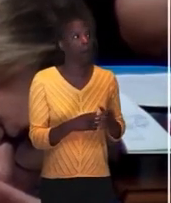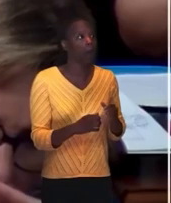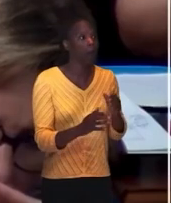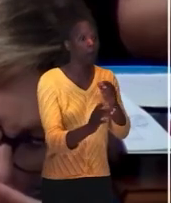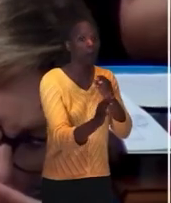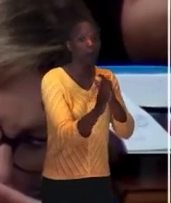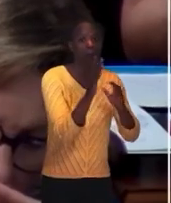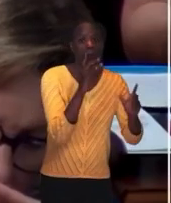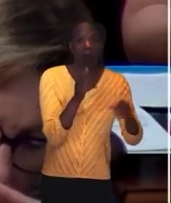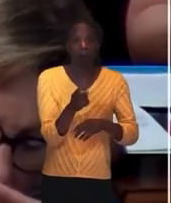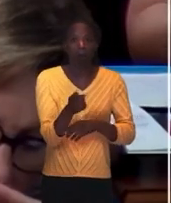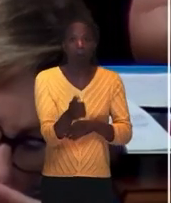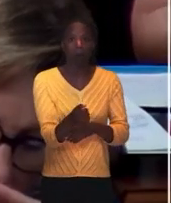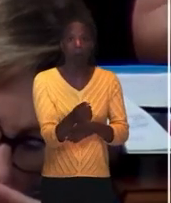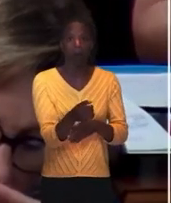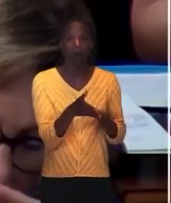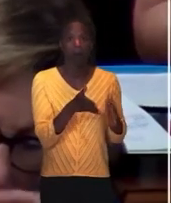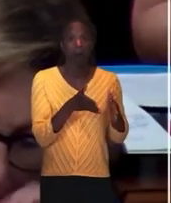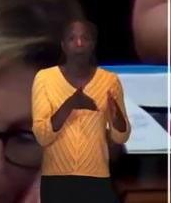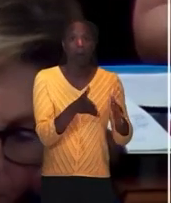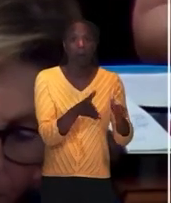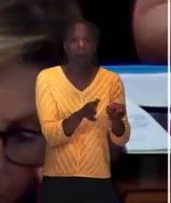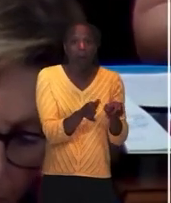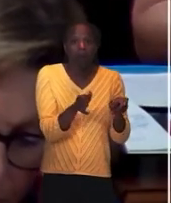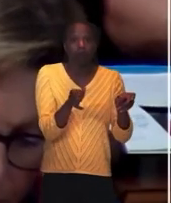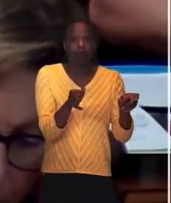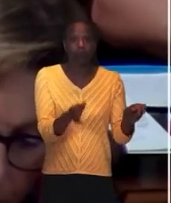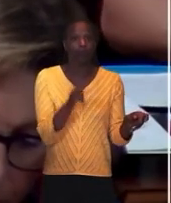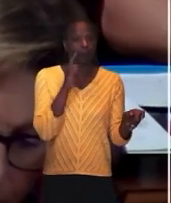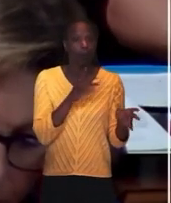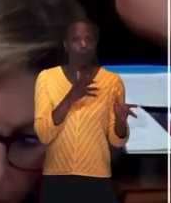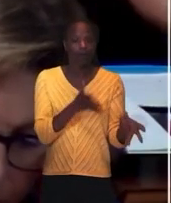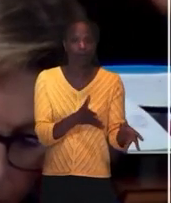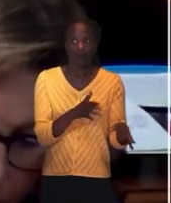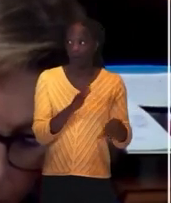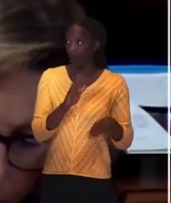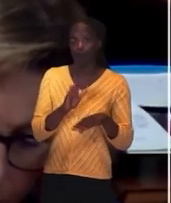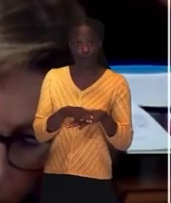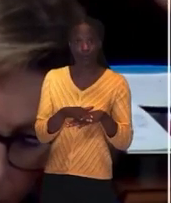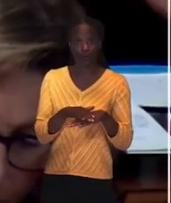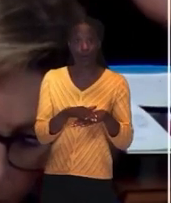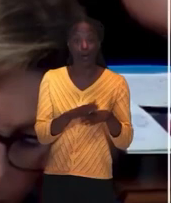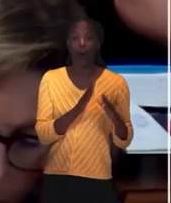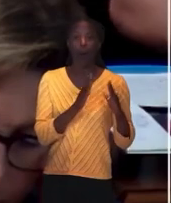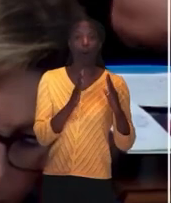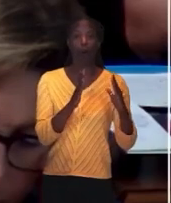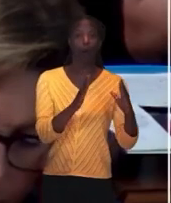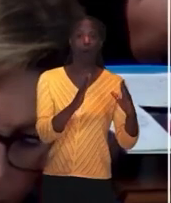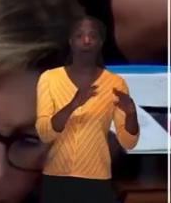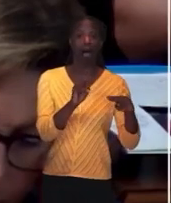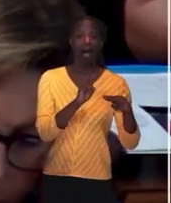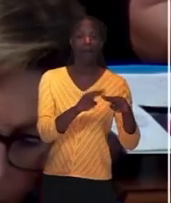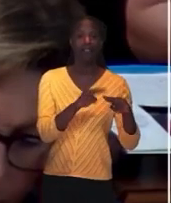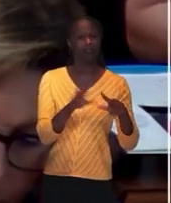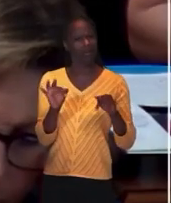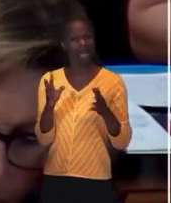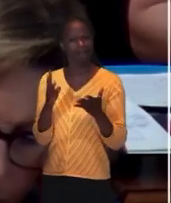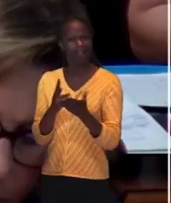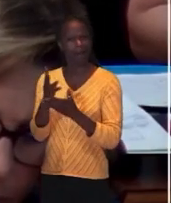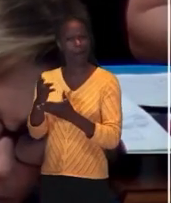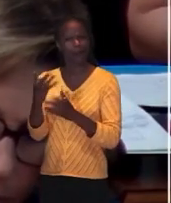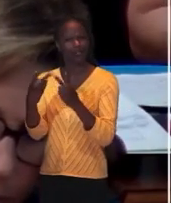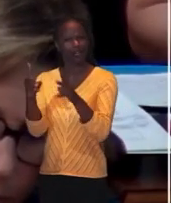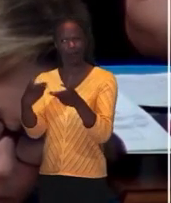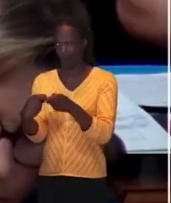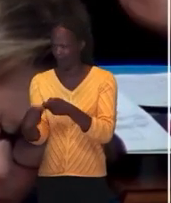large. Nous réaménageons les boulevards, mais il n'est plus question de projet urbain. Alors évidemment, personne ne viendra dans vos permanences vous tirer la manche